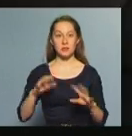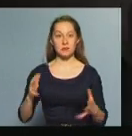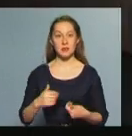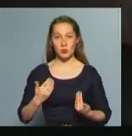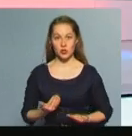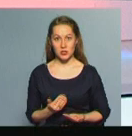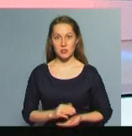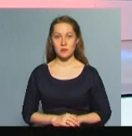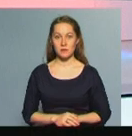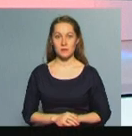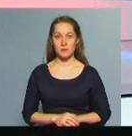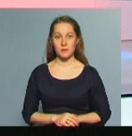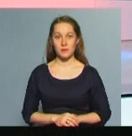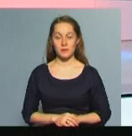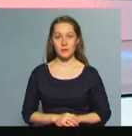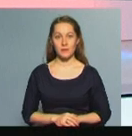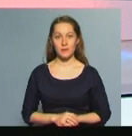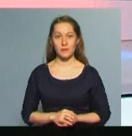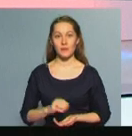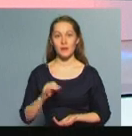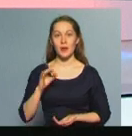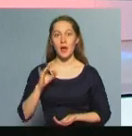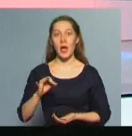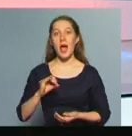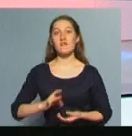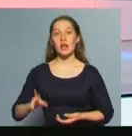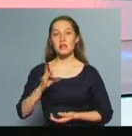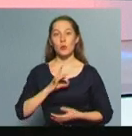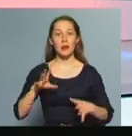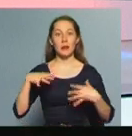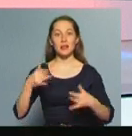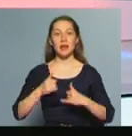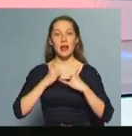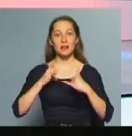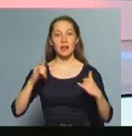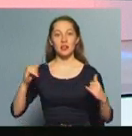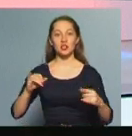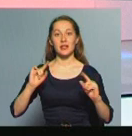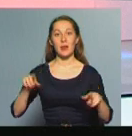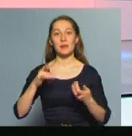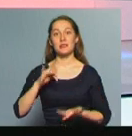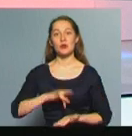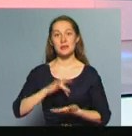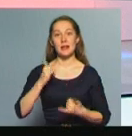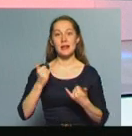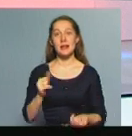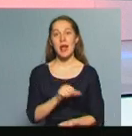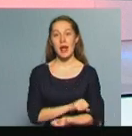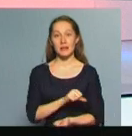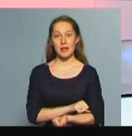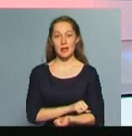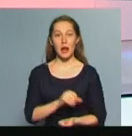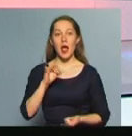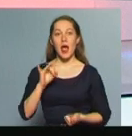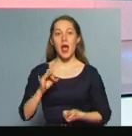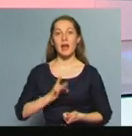жизнь. А прокуратура республики предлагает расширить список реабилитационных центров для наркозависимых. В регионе в